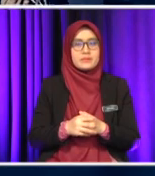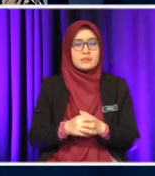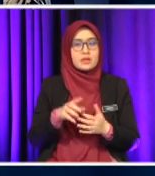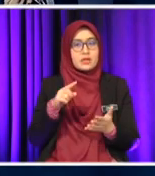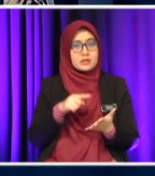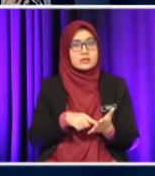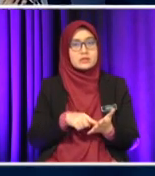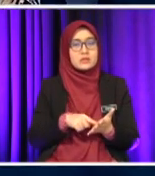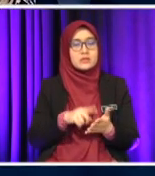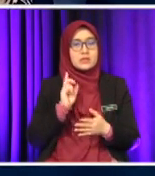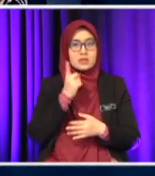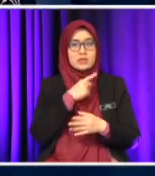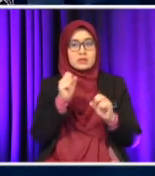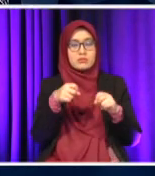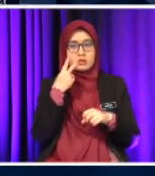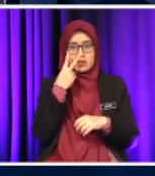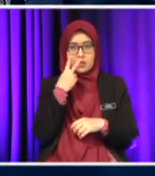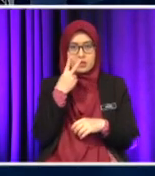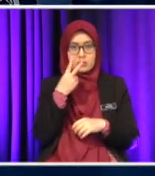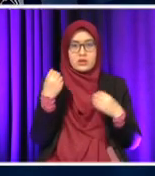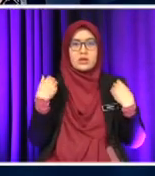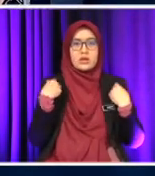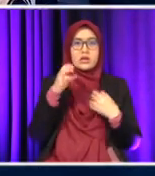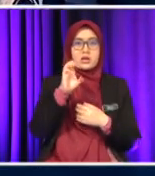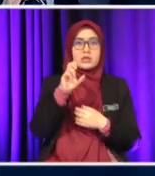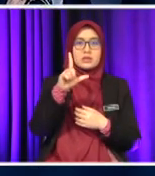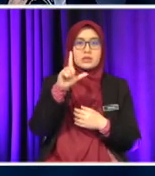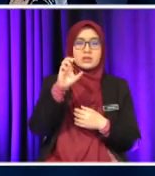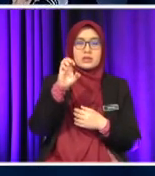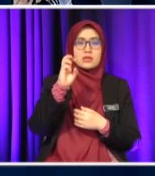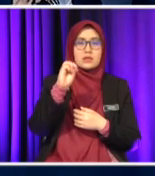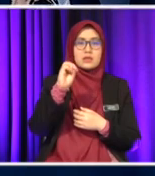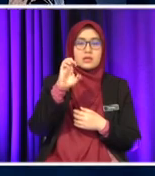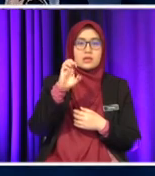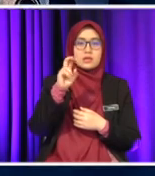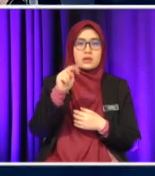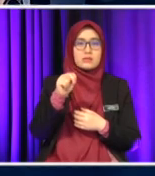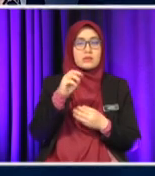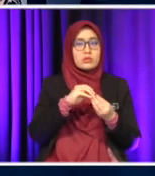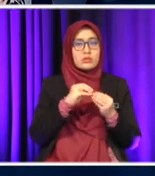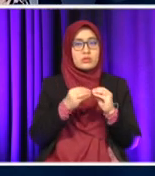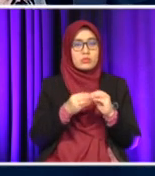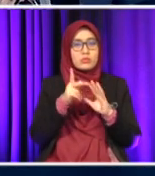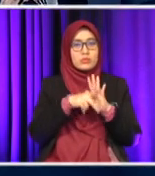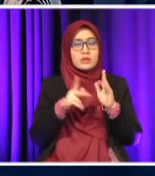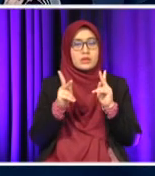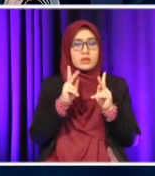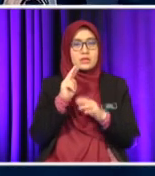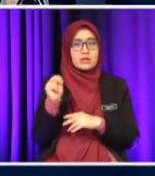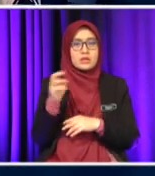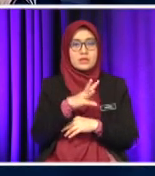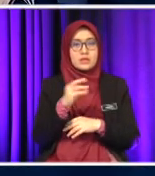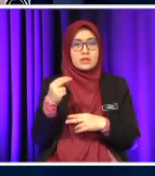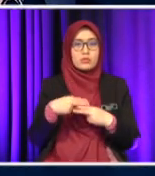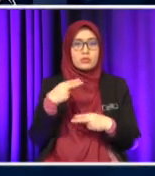adanya bentuk seperti nombo perkataan dan huruf brand ini dikategorikan untuk